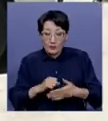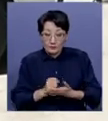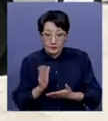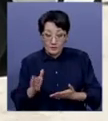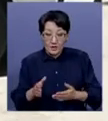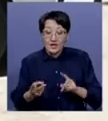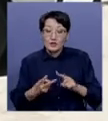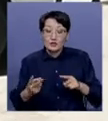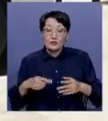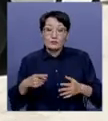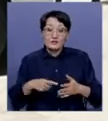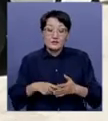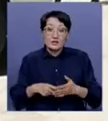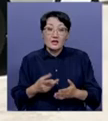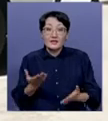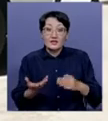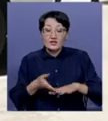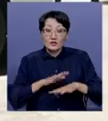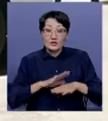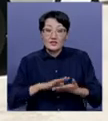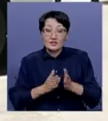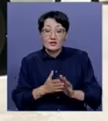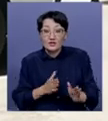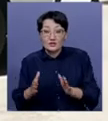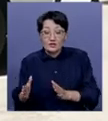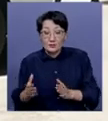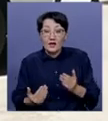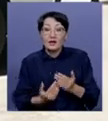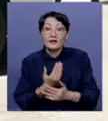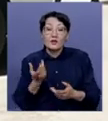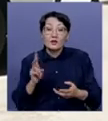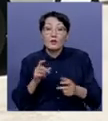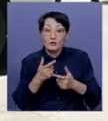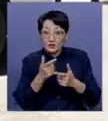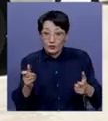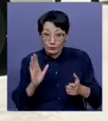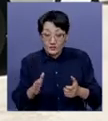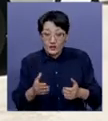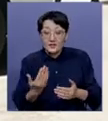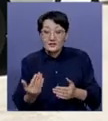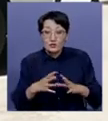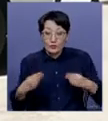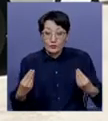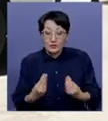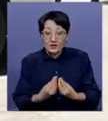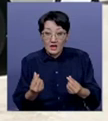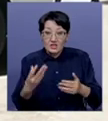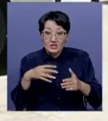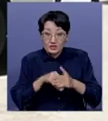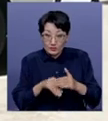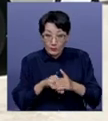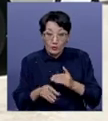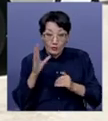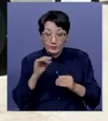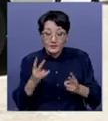Ал енді екінші мәселе, егер төтенше жағдай режимі болып қалатын жағдай болып жатса, сіз өзіңіздің отбасыңызға жинақ жинап үлгеруіңіз керек.